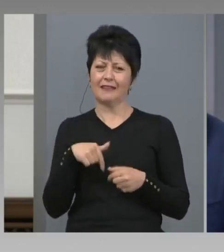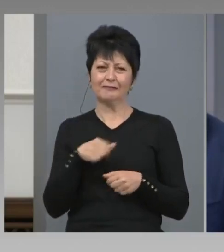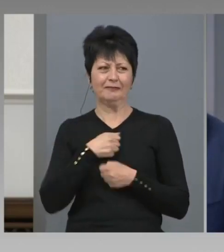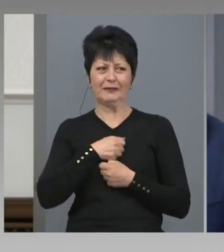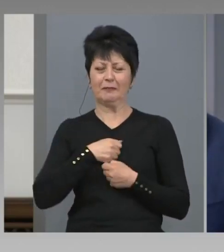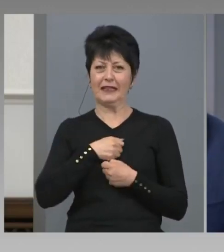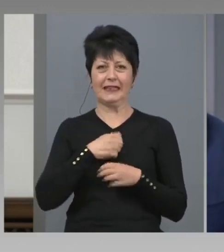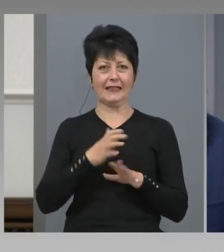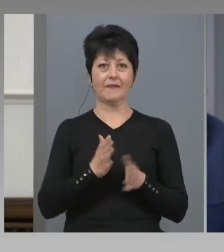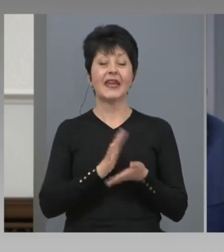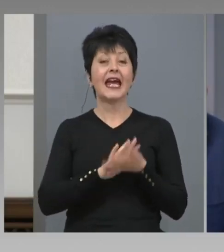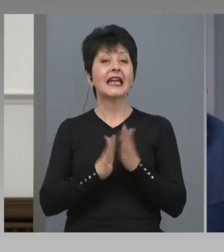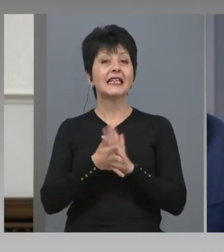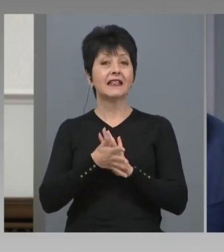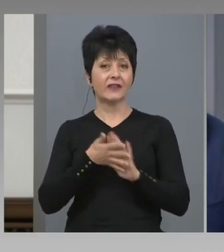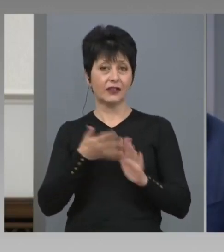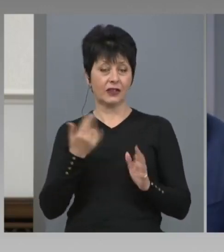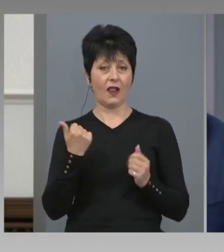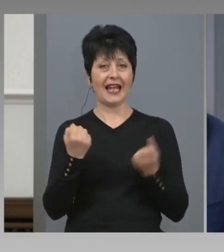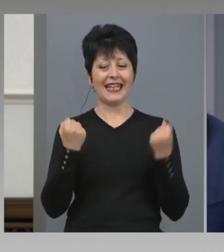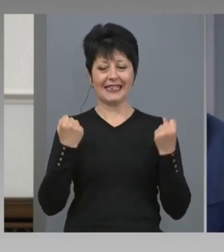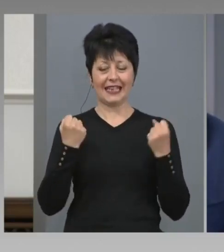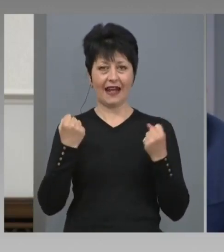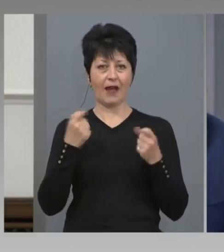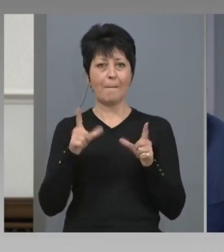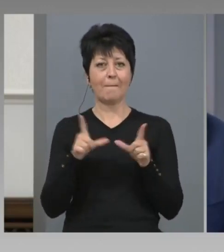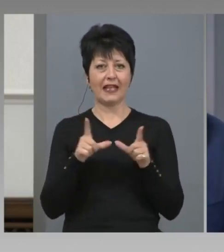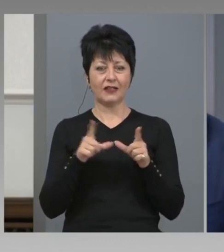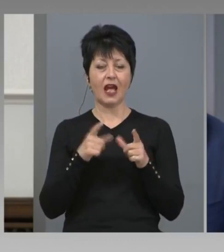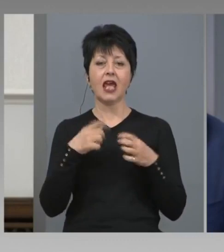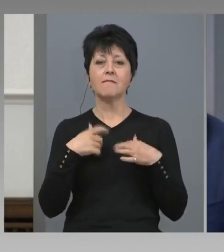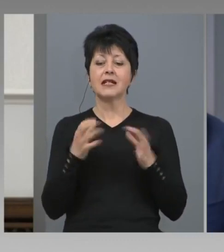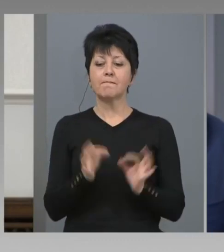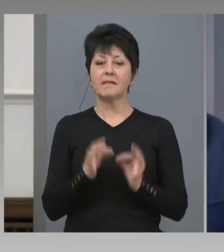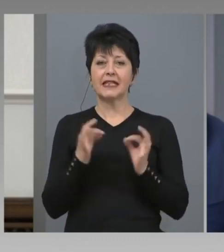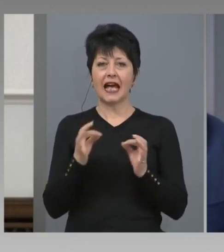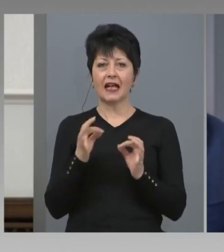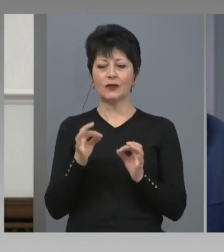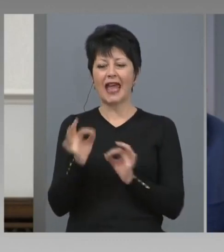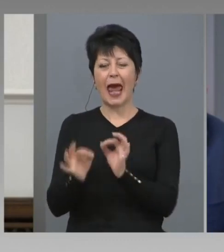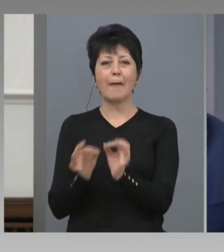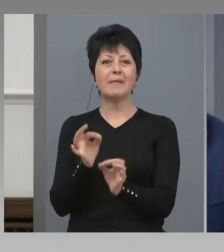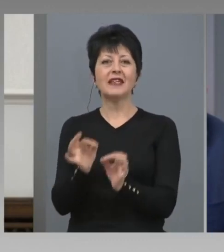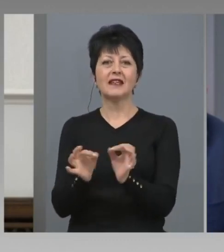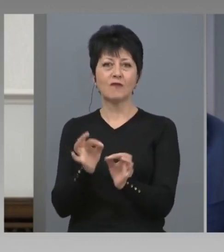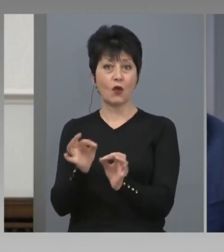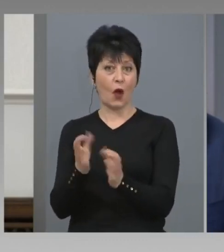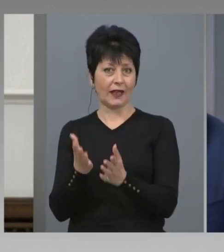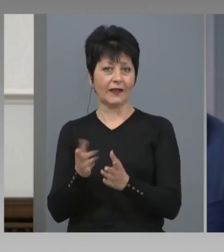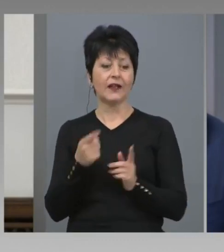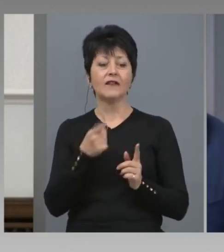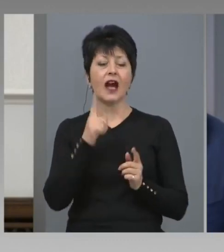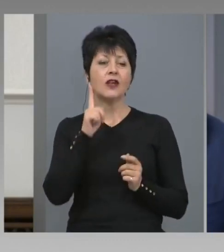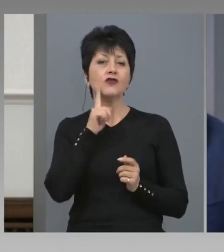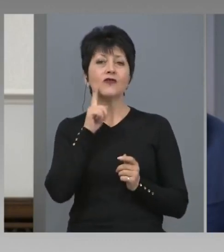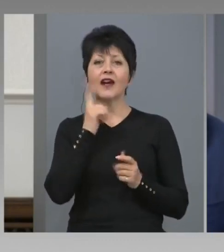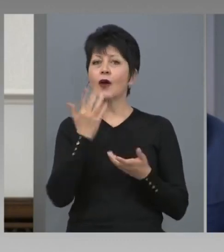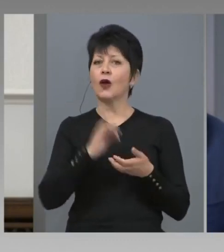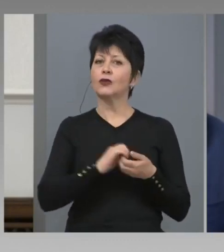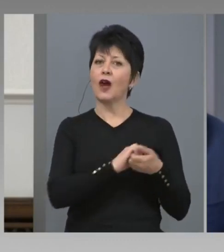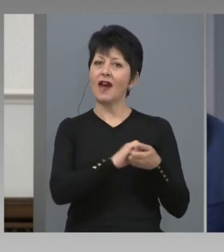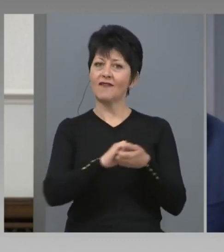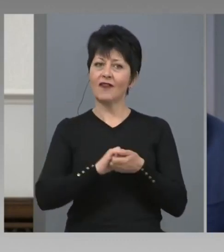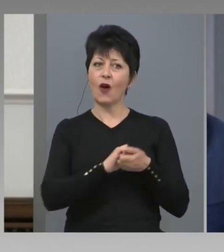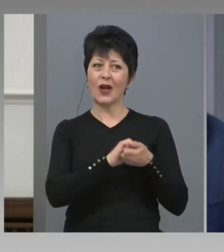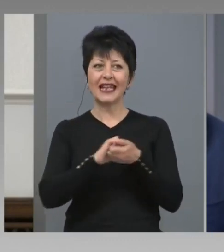притеснявам. Сега, слушайте, завършил е здравен менеджмент, има специалност епидемиология. Това е човека, който беше в организацията на борбата